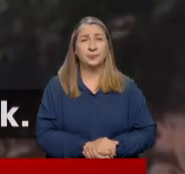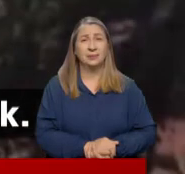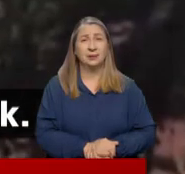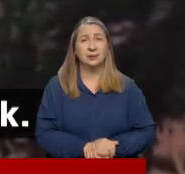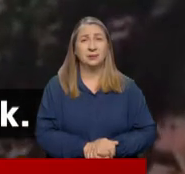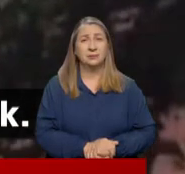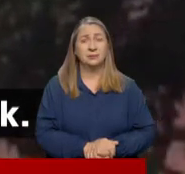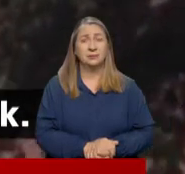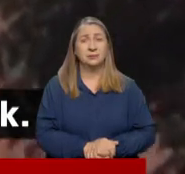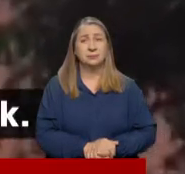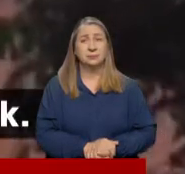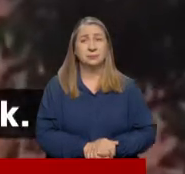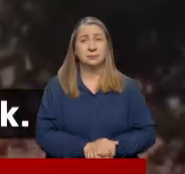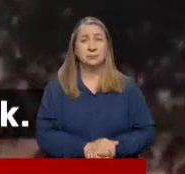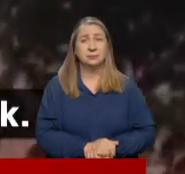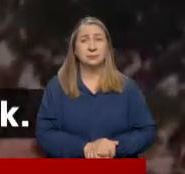bu